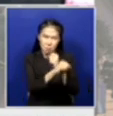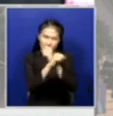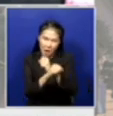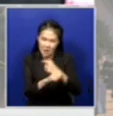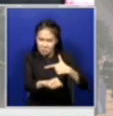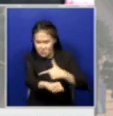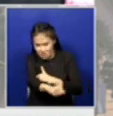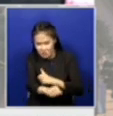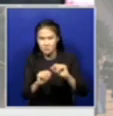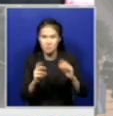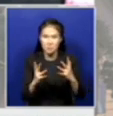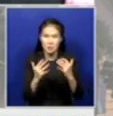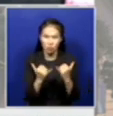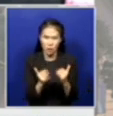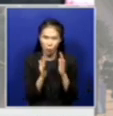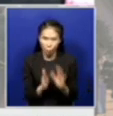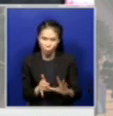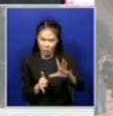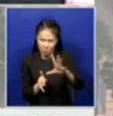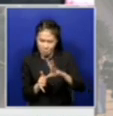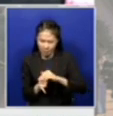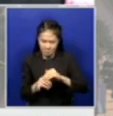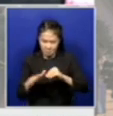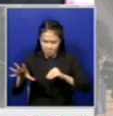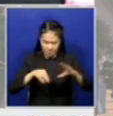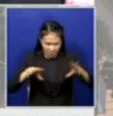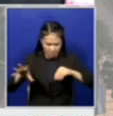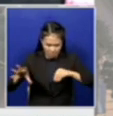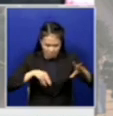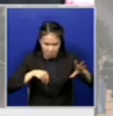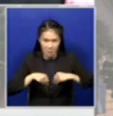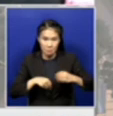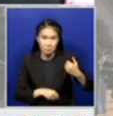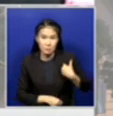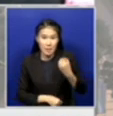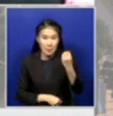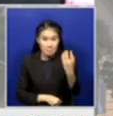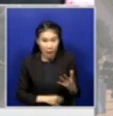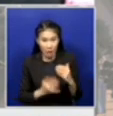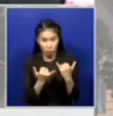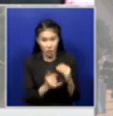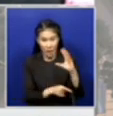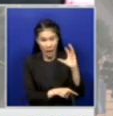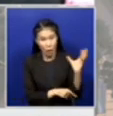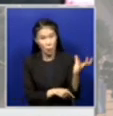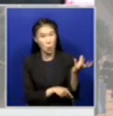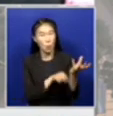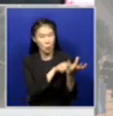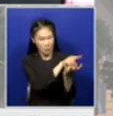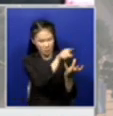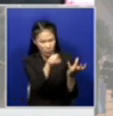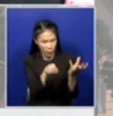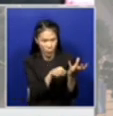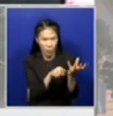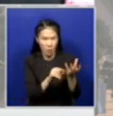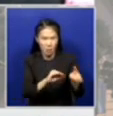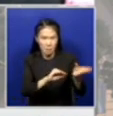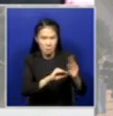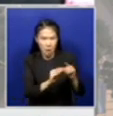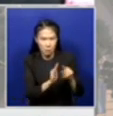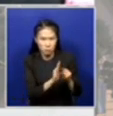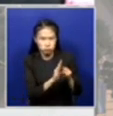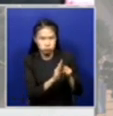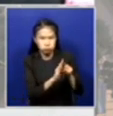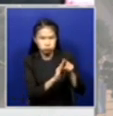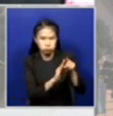ให้จำนวนผู้ติดเชื้อในโลกนะครับแล้วก็ของประเทศไทยเองก็เพิ่มสูงขึ้นอย่างรวดเร็วนะ